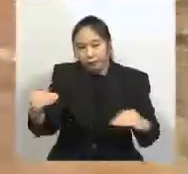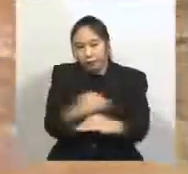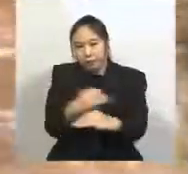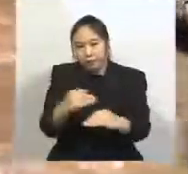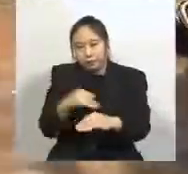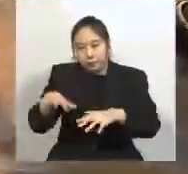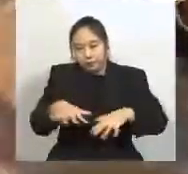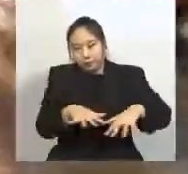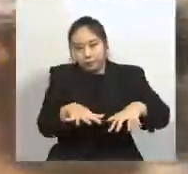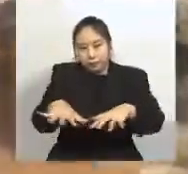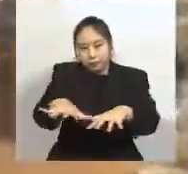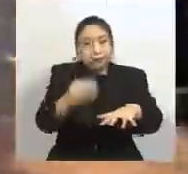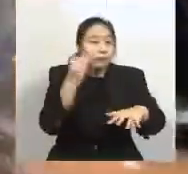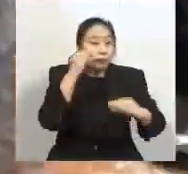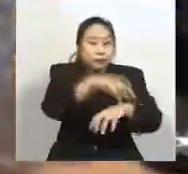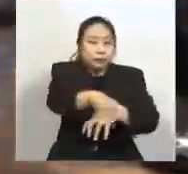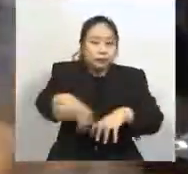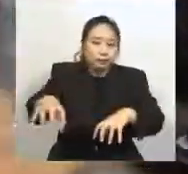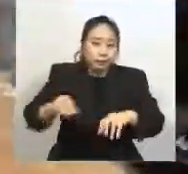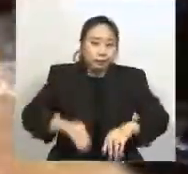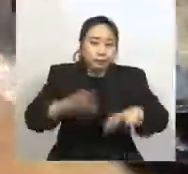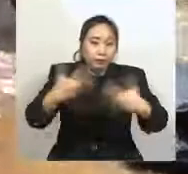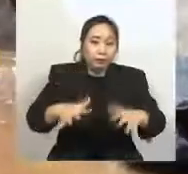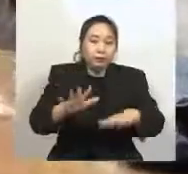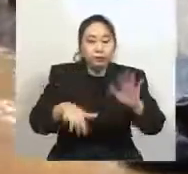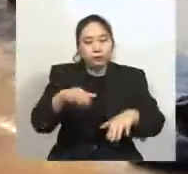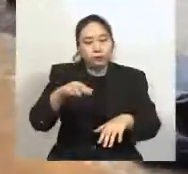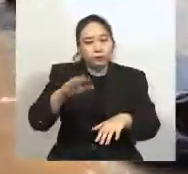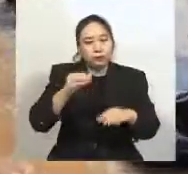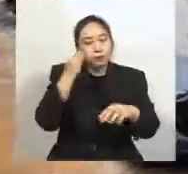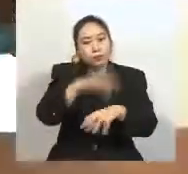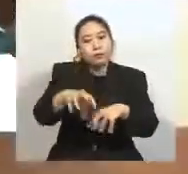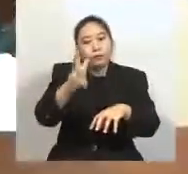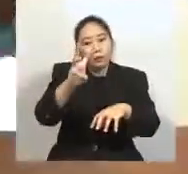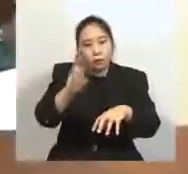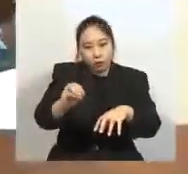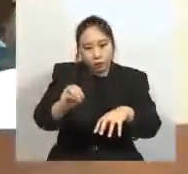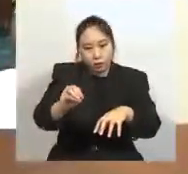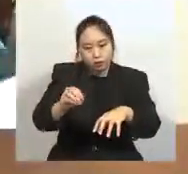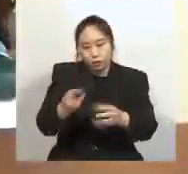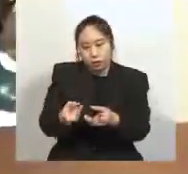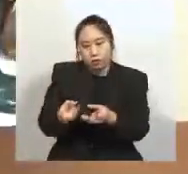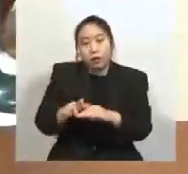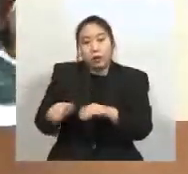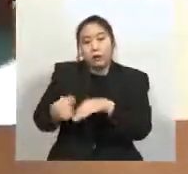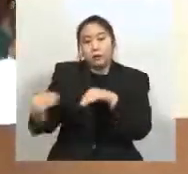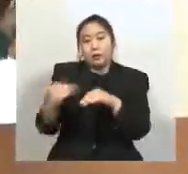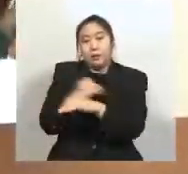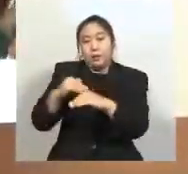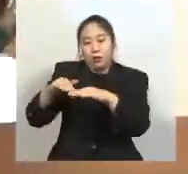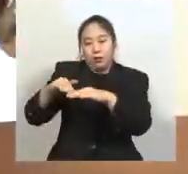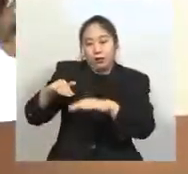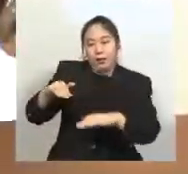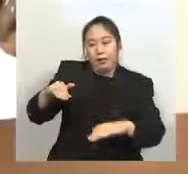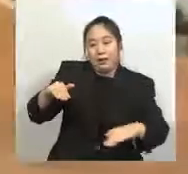ข้าหมู่บ้านและเข้าท่วมบ้านเรือนของชาวบ้านไปประมาณ60กว่าหลังคาเรือนที่อยู่ในพื้นที่ต่ำกว่าระดับถนนระ